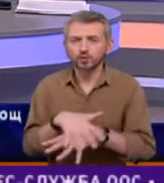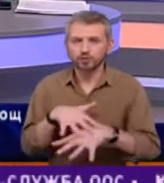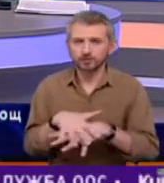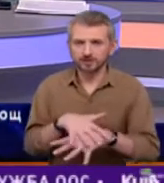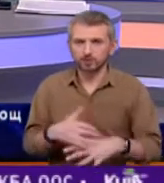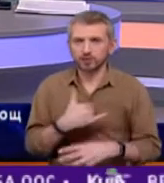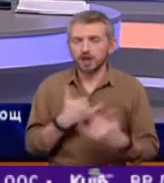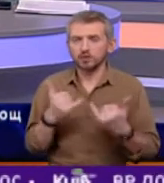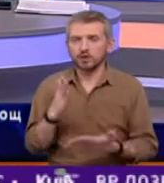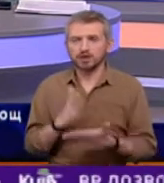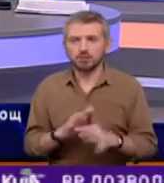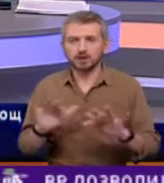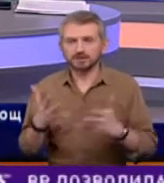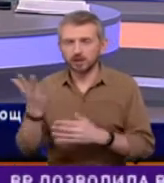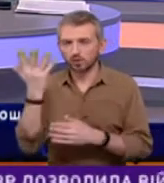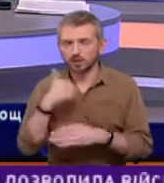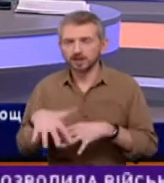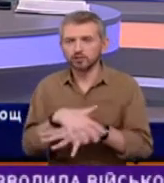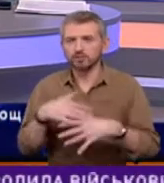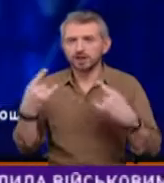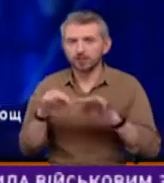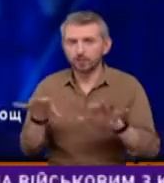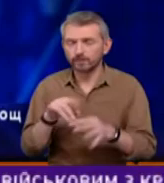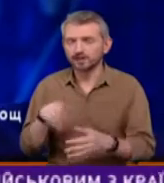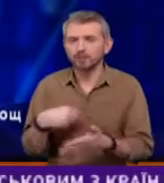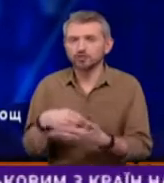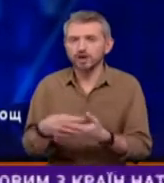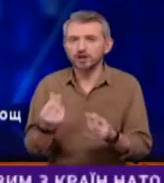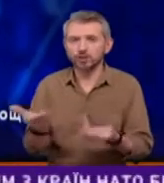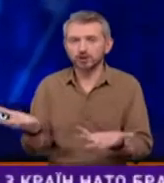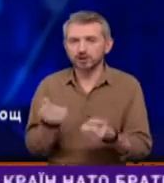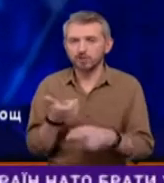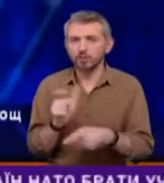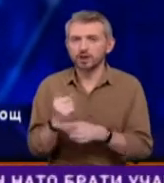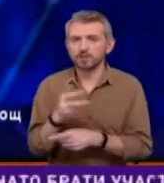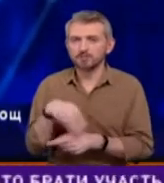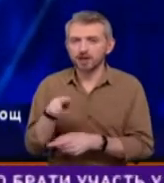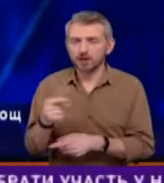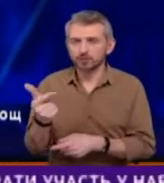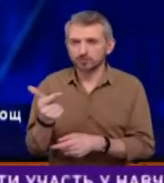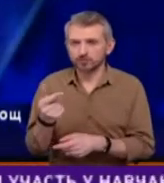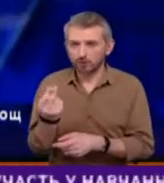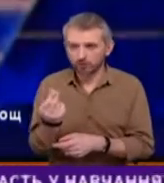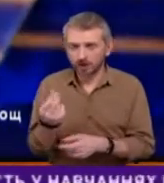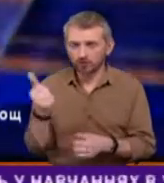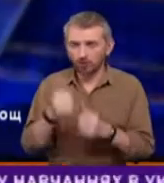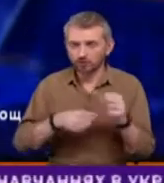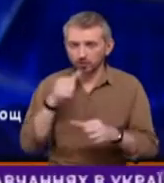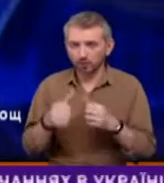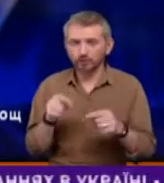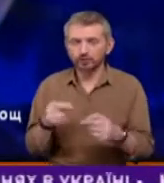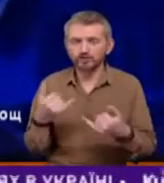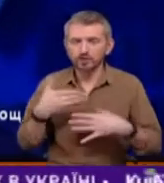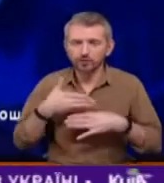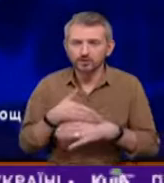нас сьогодні є прецедент, коли суспільне мовлення за бюджетні гроші, яке отримує понад мільярд грошей кожного року, воно сьогодні